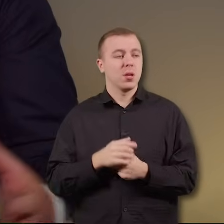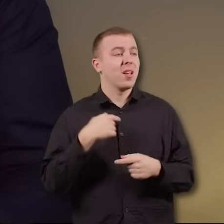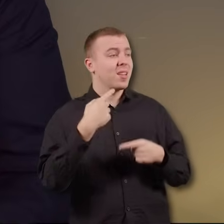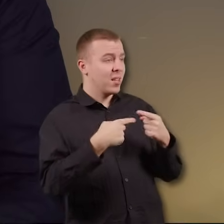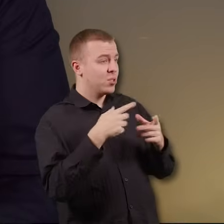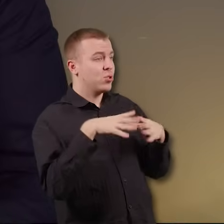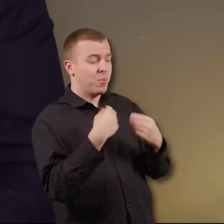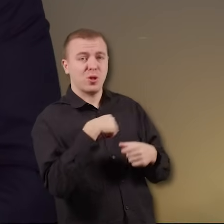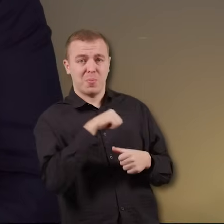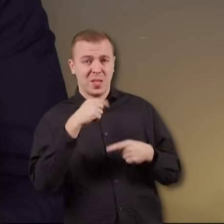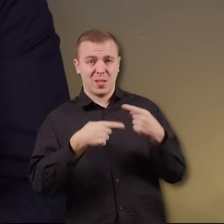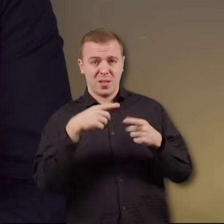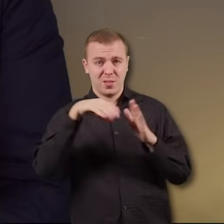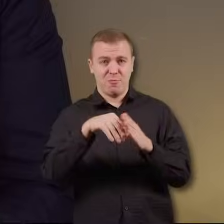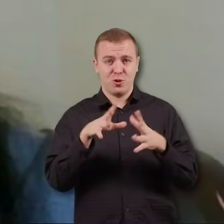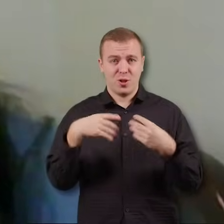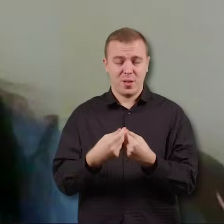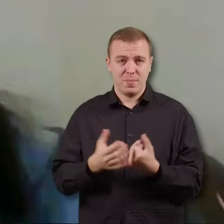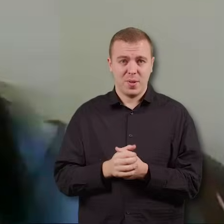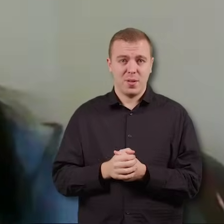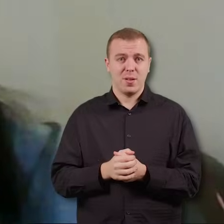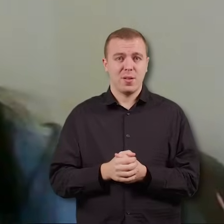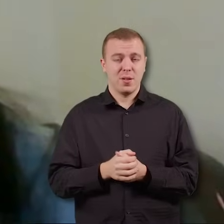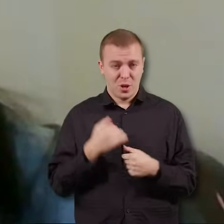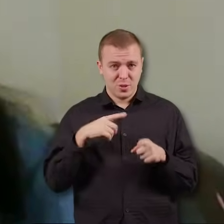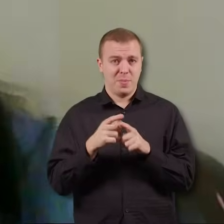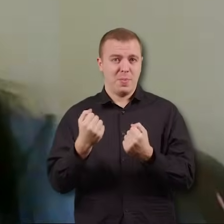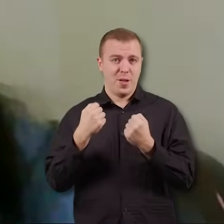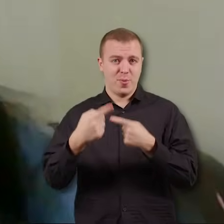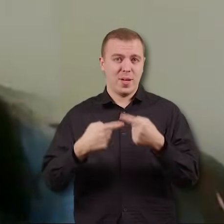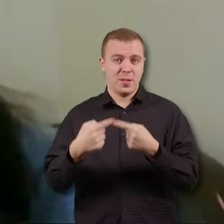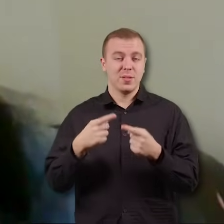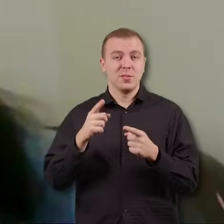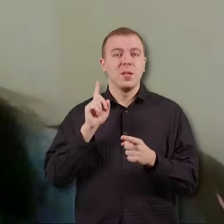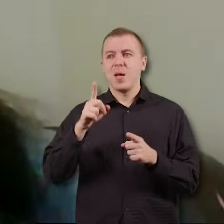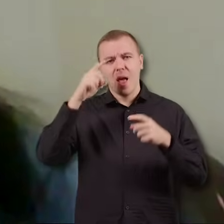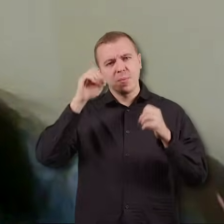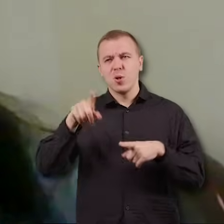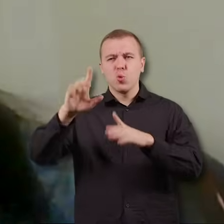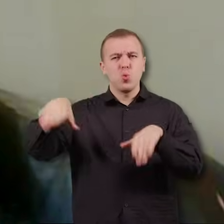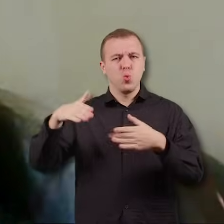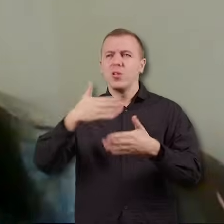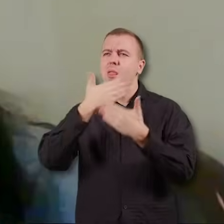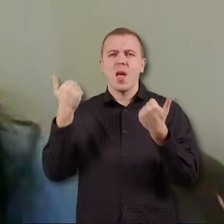tradicinė šeima. Aš pati tradiciniai šeimoje gyvenu. Tai reiškia, mes esam... Bet reikia neapsimesti, kad nėra...